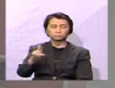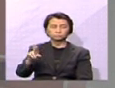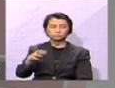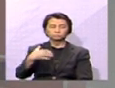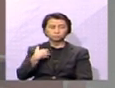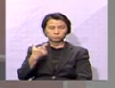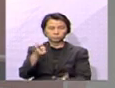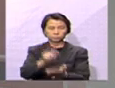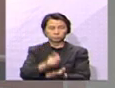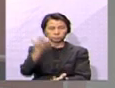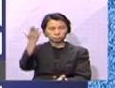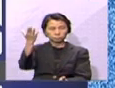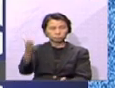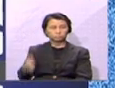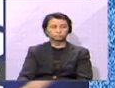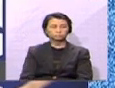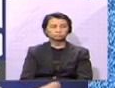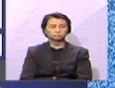laporannyaetn